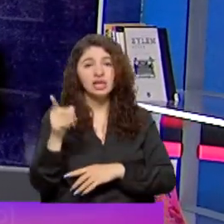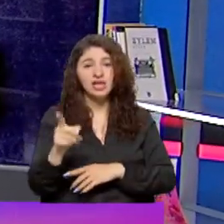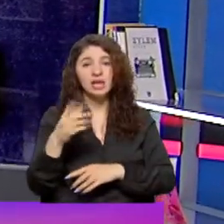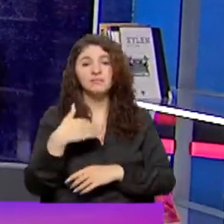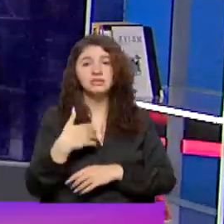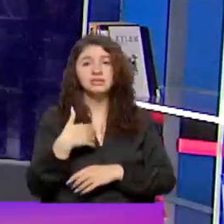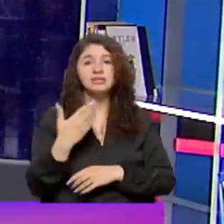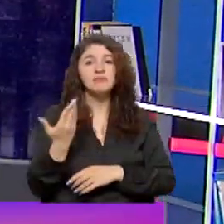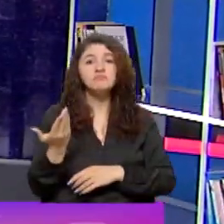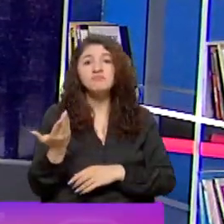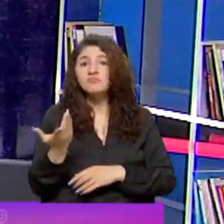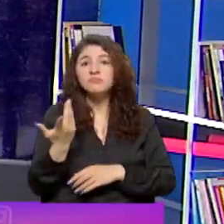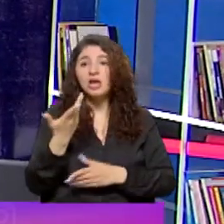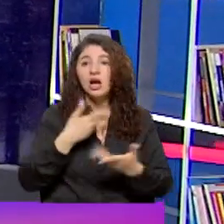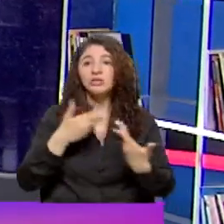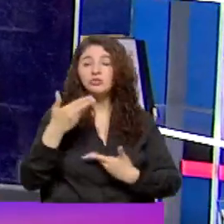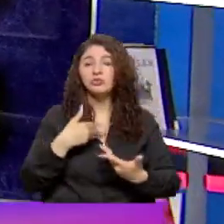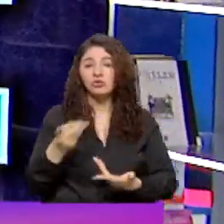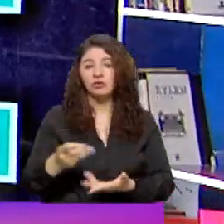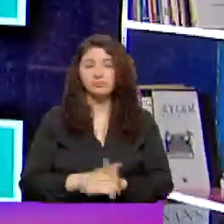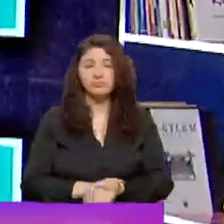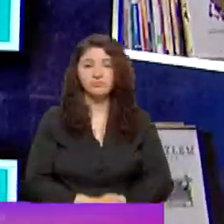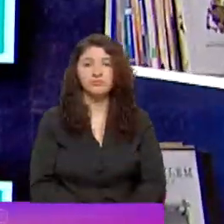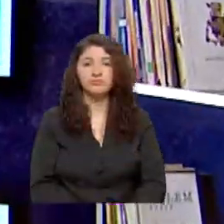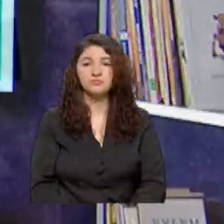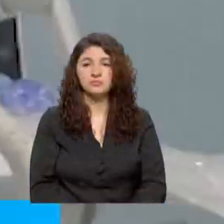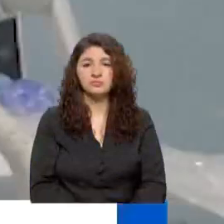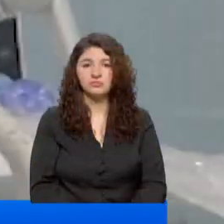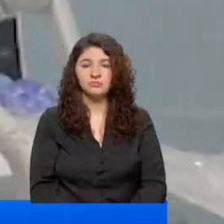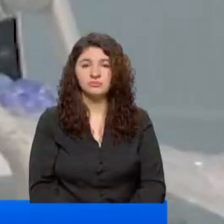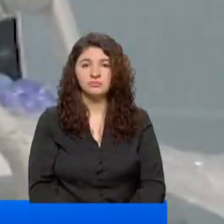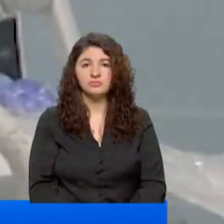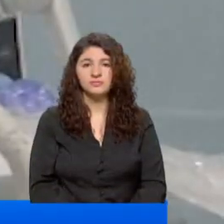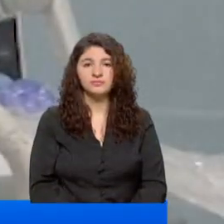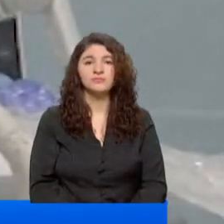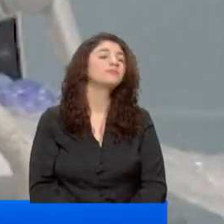görüşleri bize ve neler anlatıyor ve